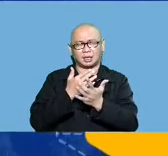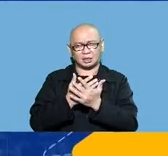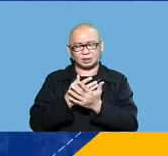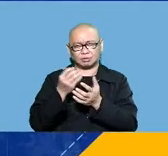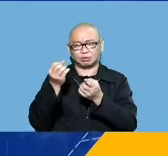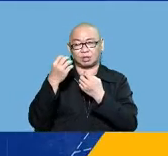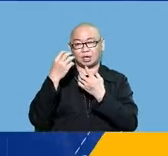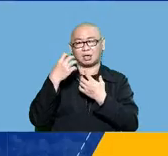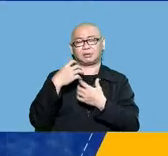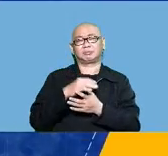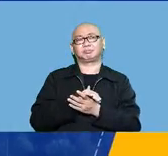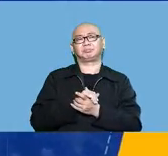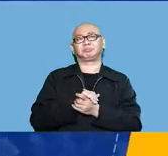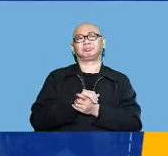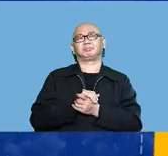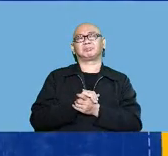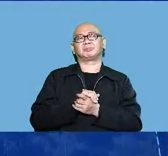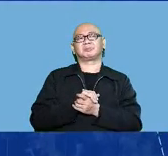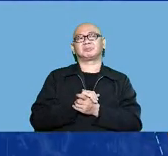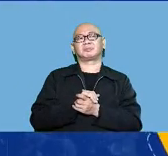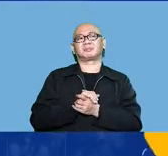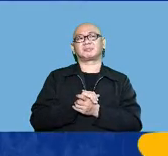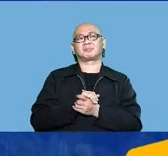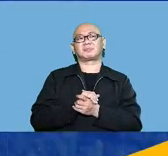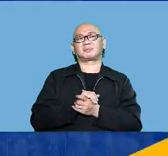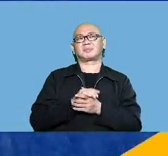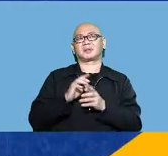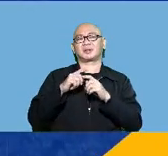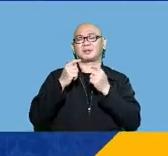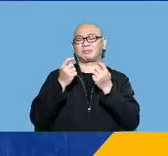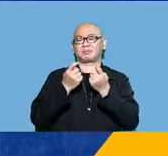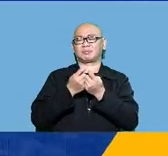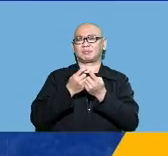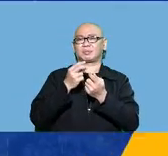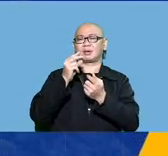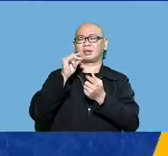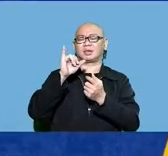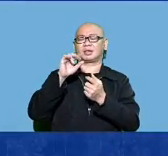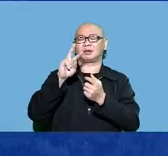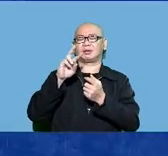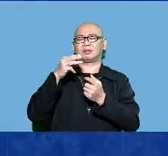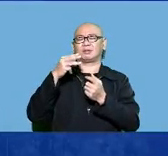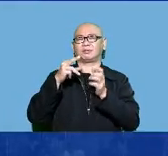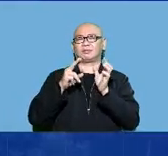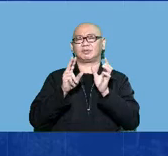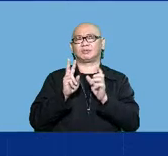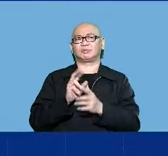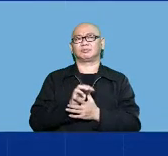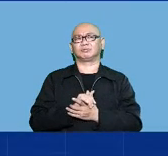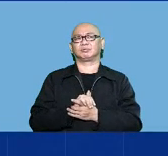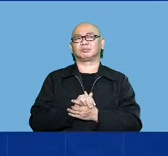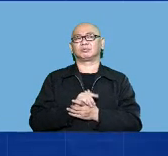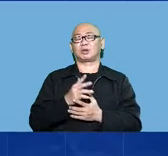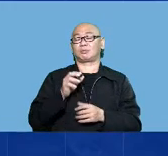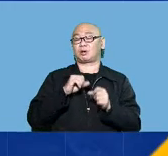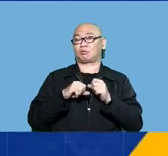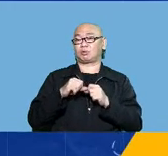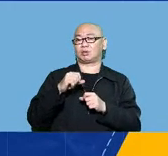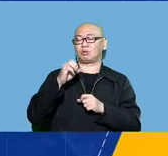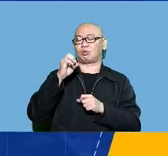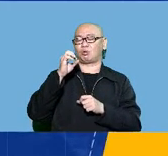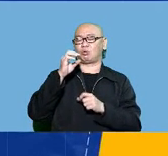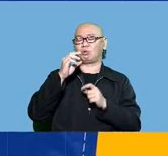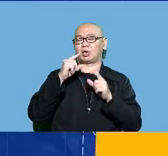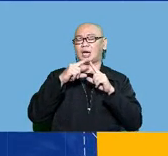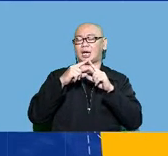masukannya. Tim reviewer orasi ilmiah, para guru besar yang kemarin sudah mereview orasi ilmiah kami,